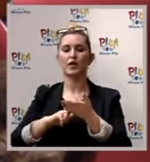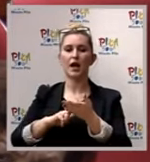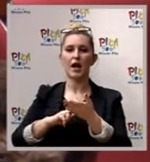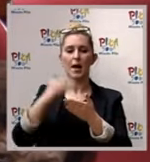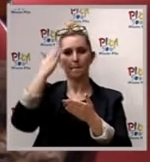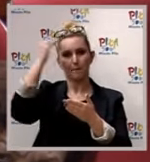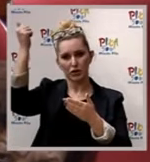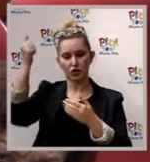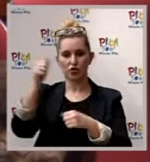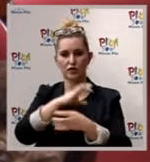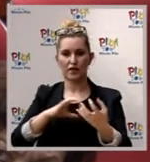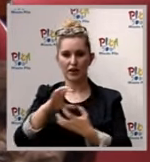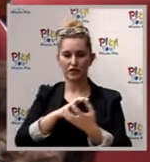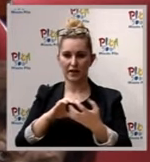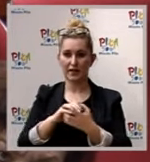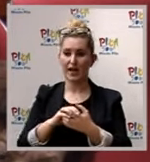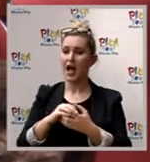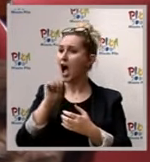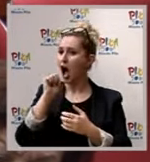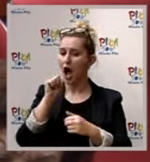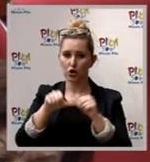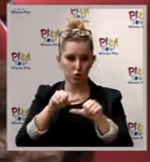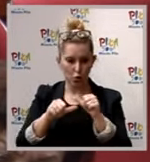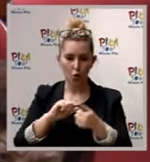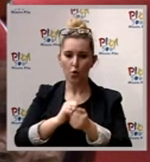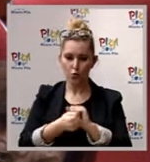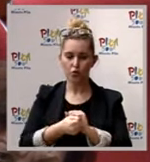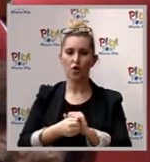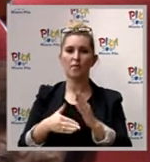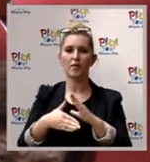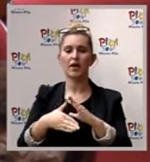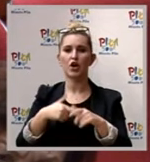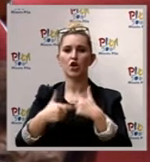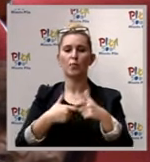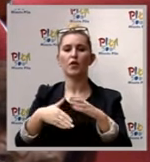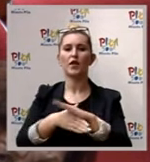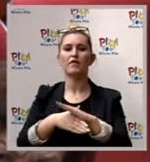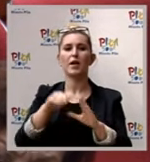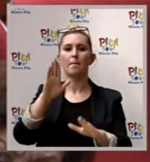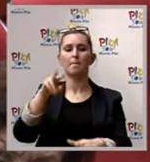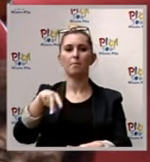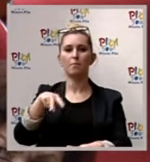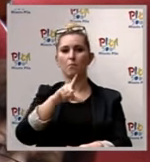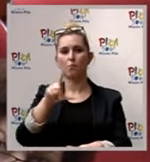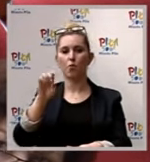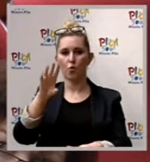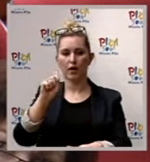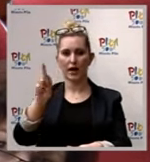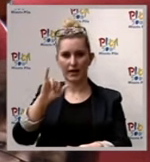organizowane corocznie w Bułgarii. No, to się jedzie z Poznania